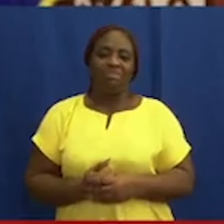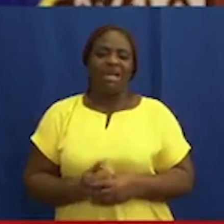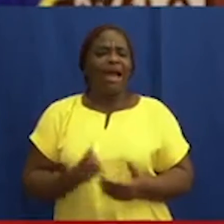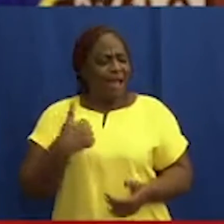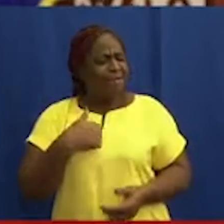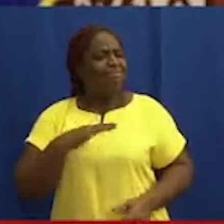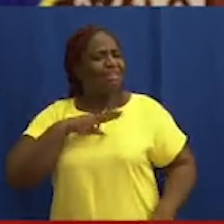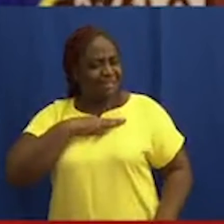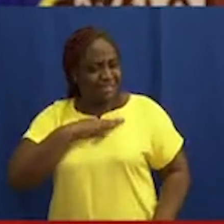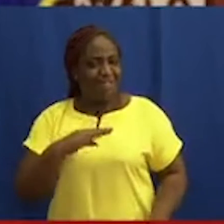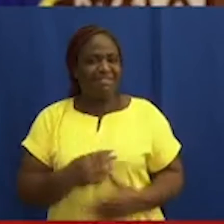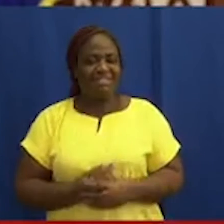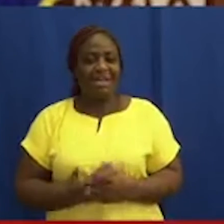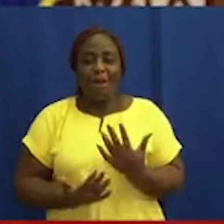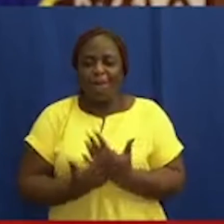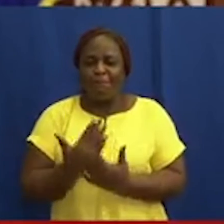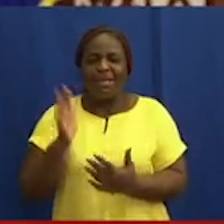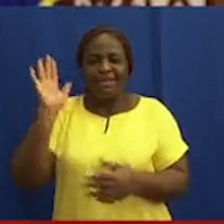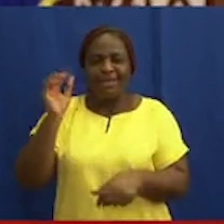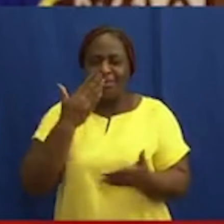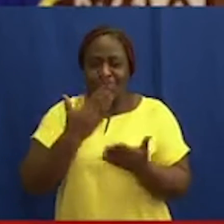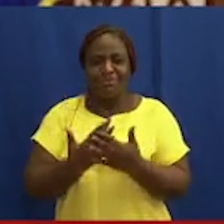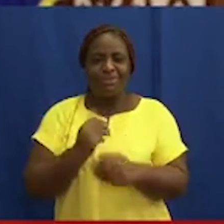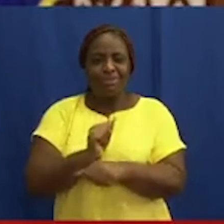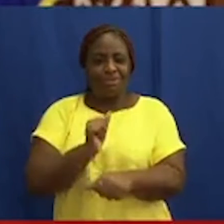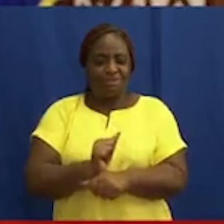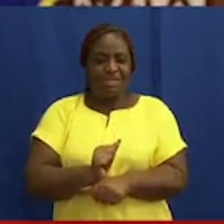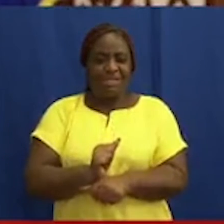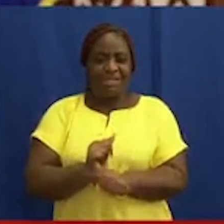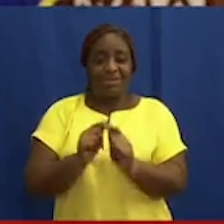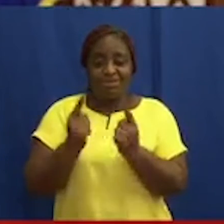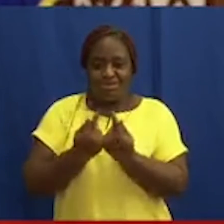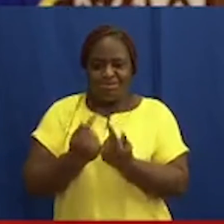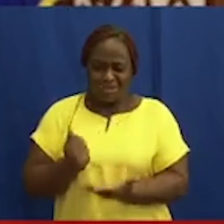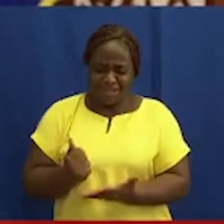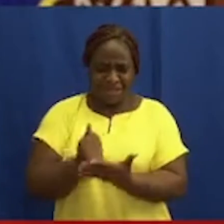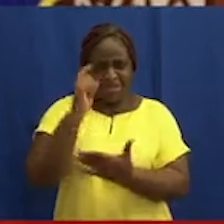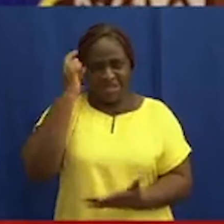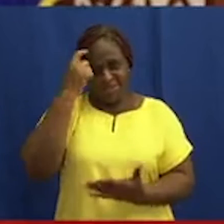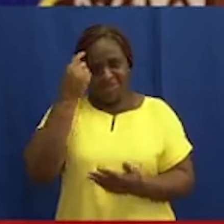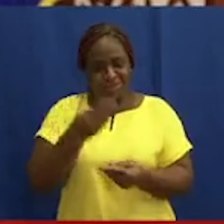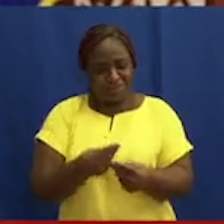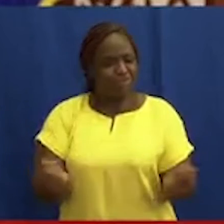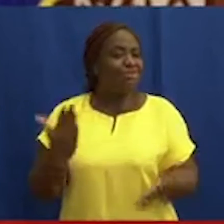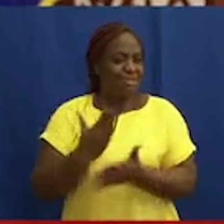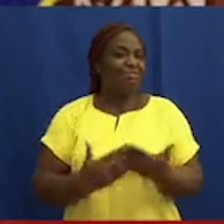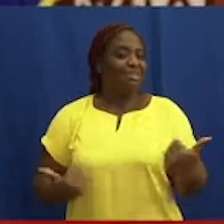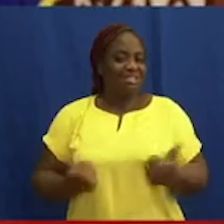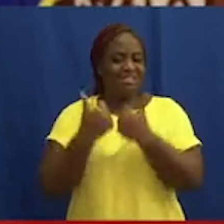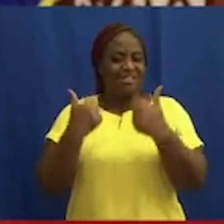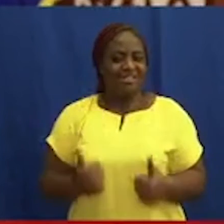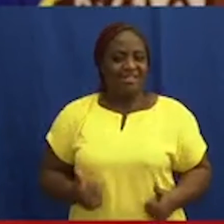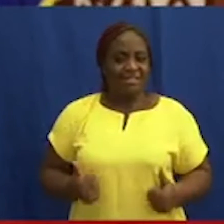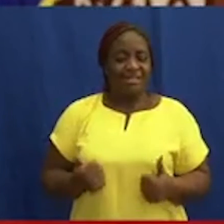sin hajar gwamnati, watan da zai rasa kudin sa saboda shirye-shirye da tattaunawan da muke yi